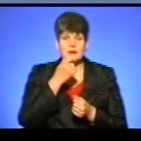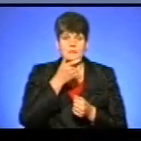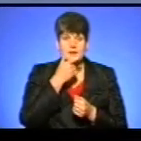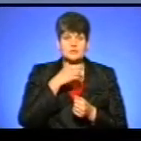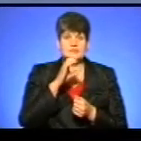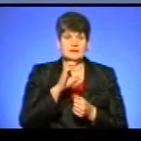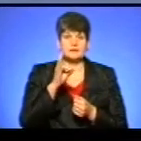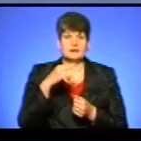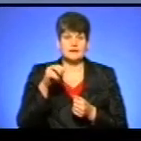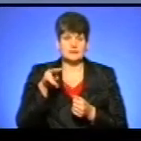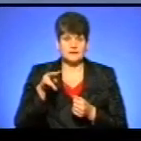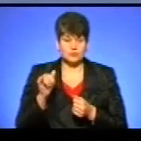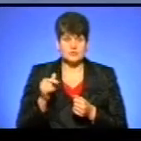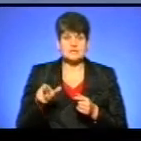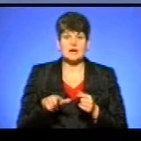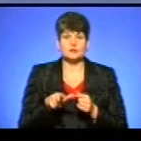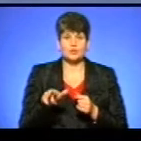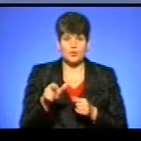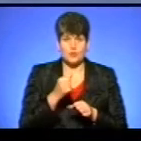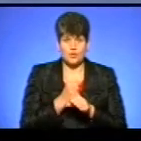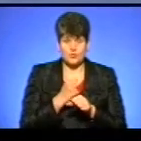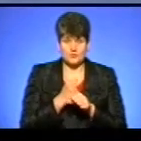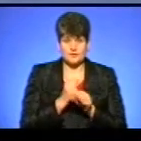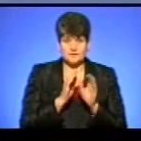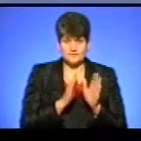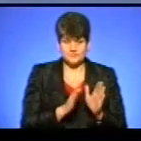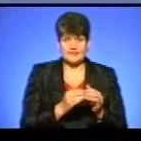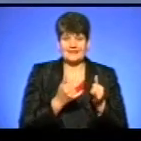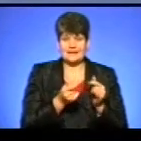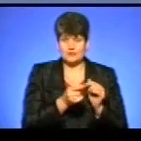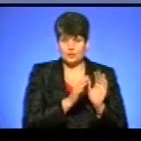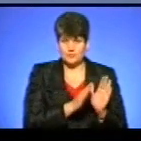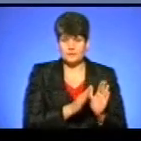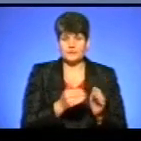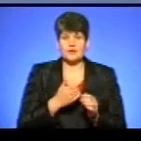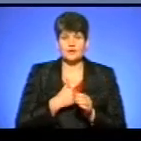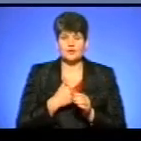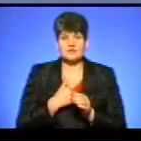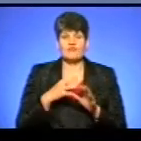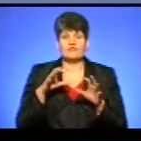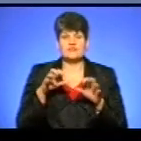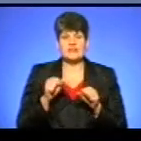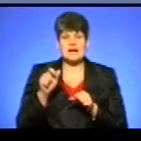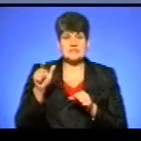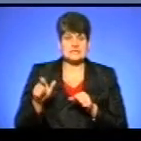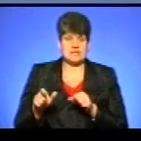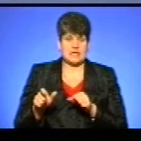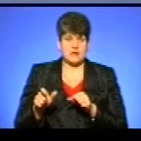Сергію Надову за дороги, що робить Тернополі, доброту для Тернополя. І хотів тим власникам